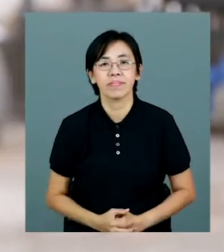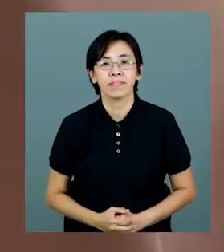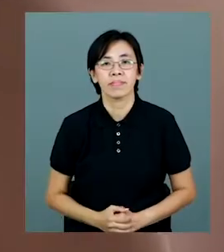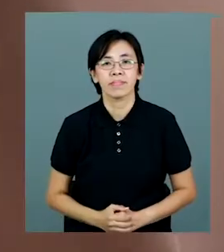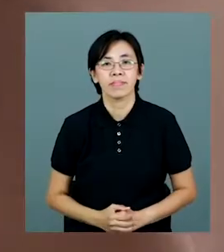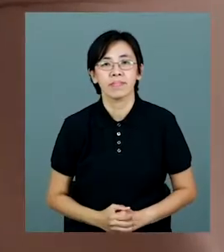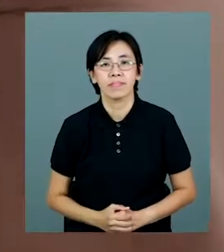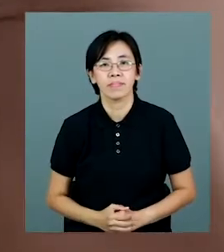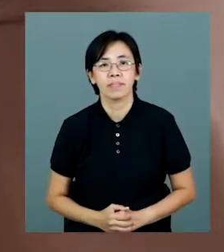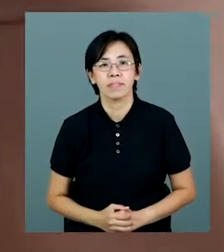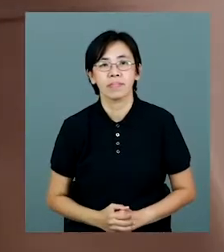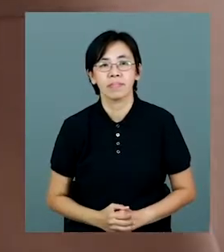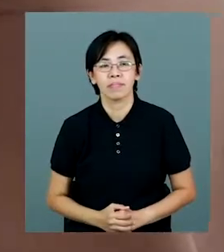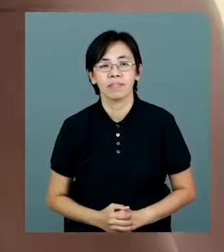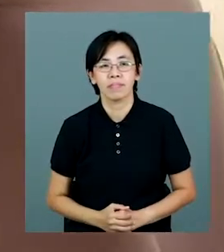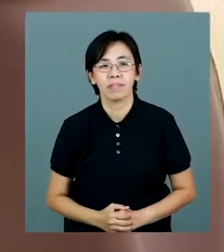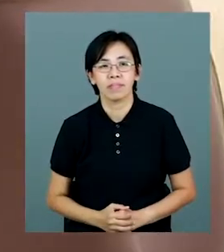ม